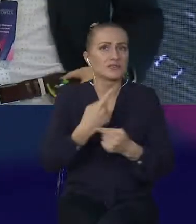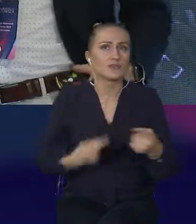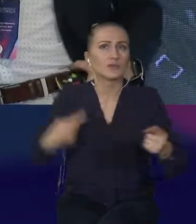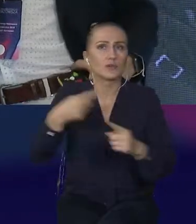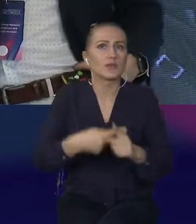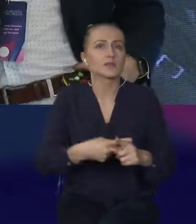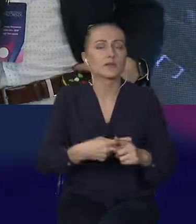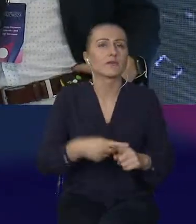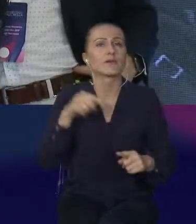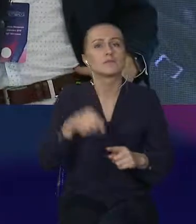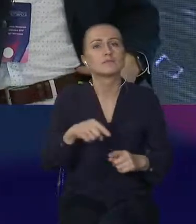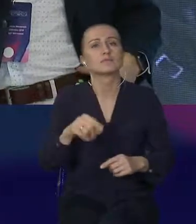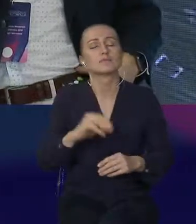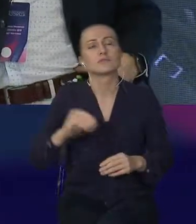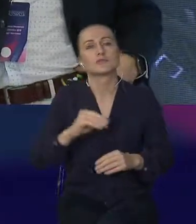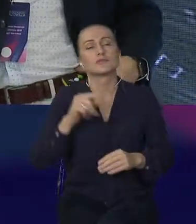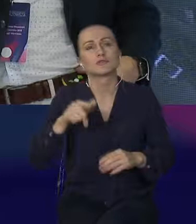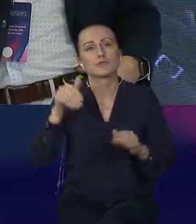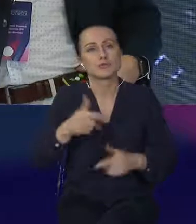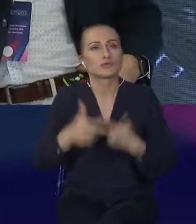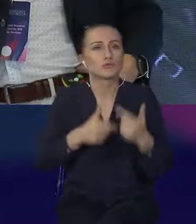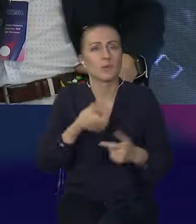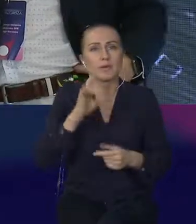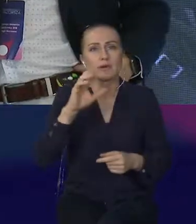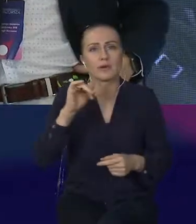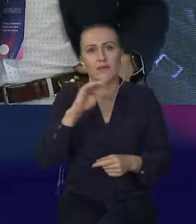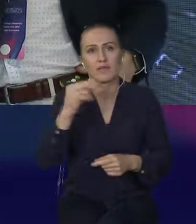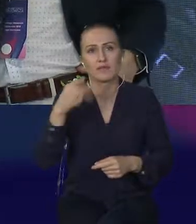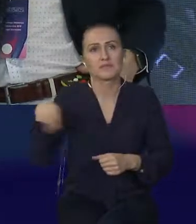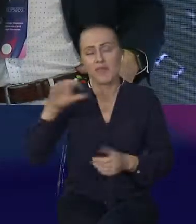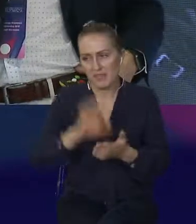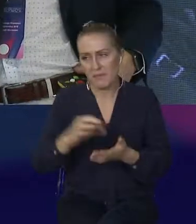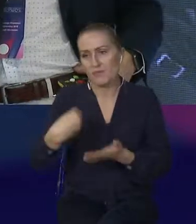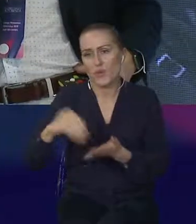dodatkowa opcja na taką wersję z grafenem na pewno znajdzie